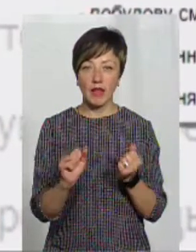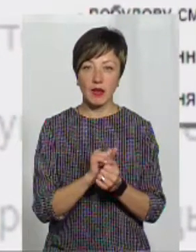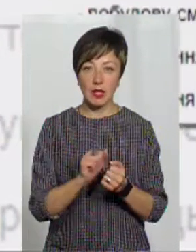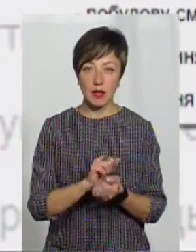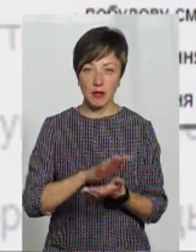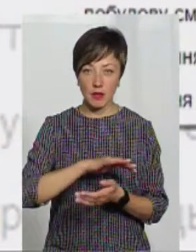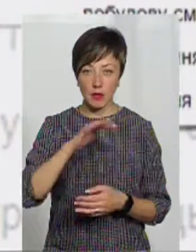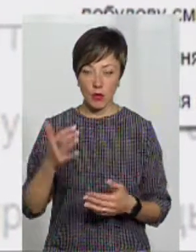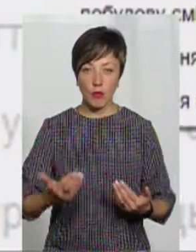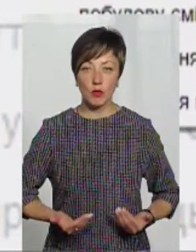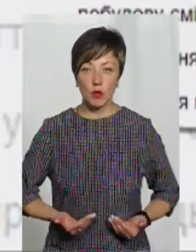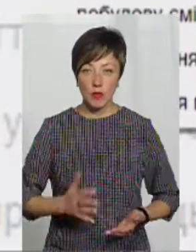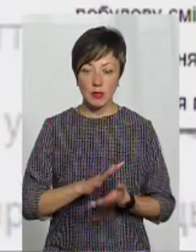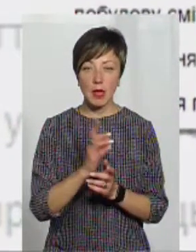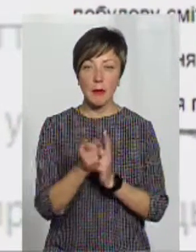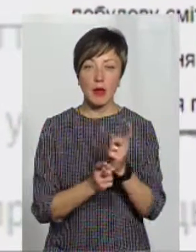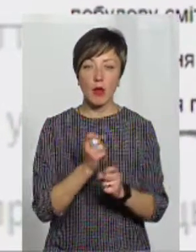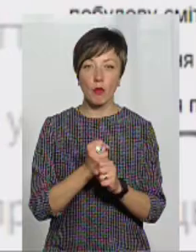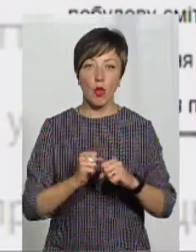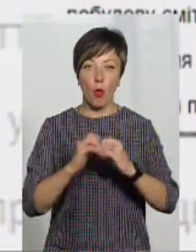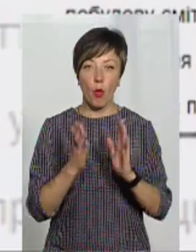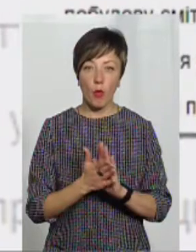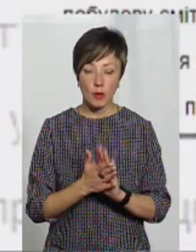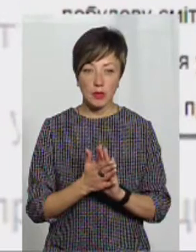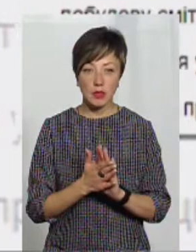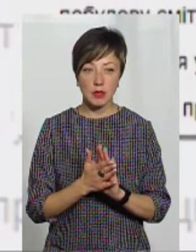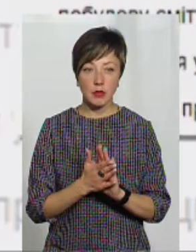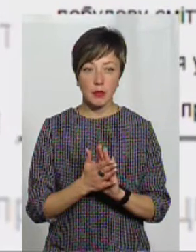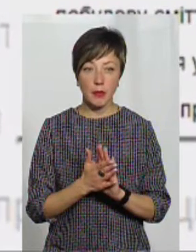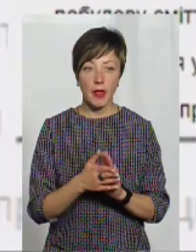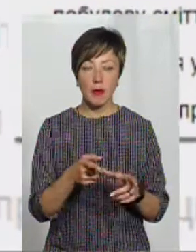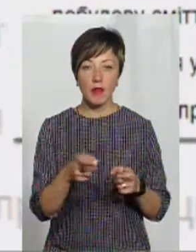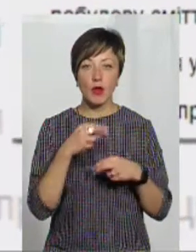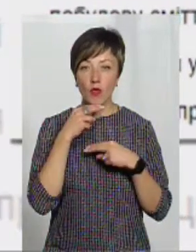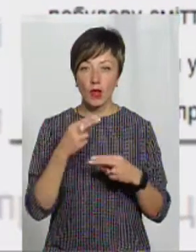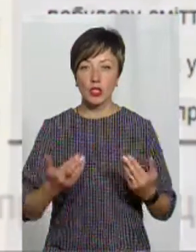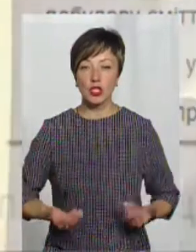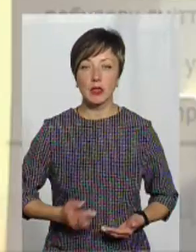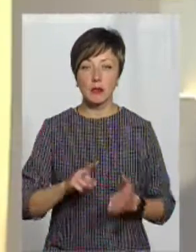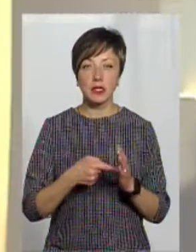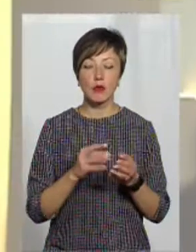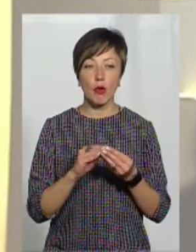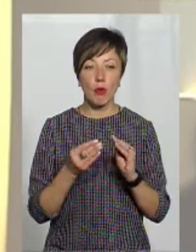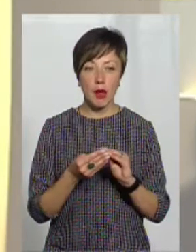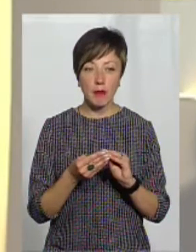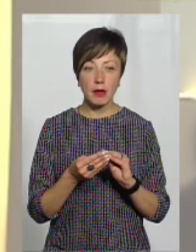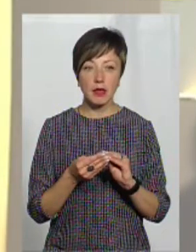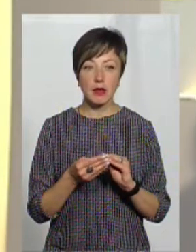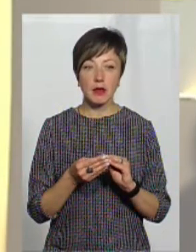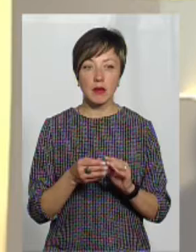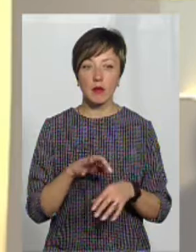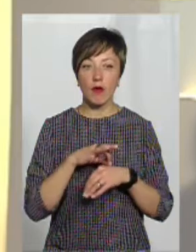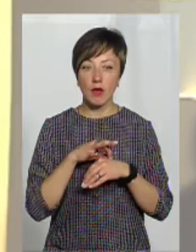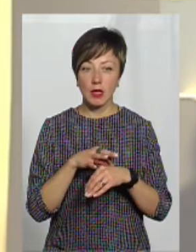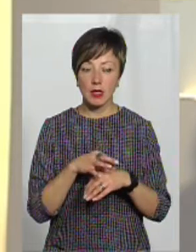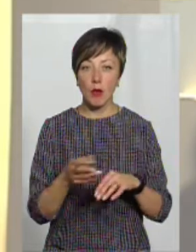відходів, побудову сміттєпереробного комплексу, привернення уваги жителів міста до проблем,